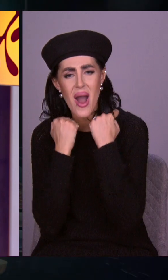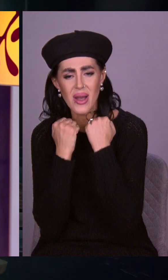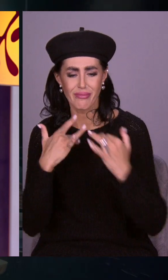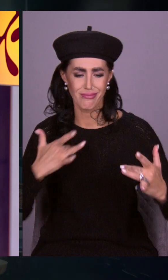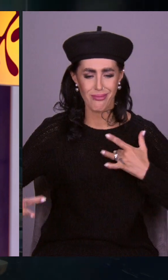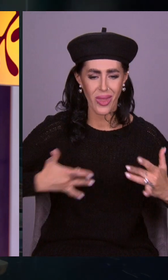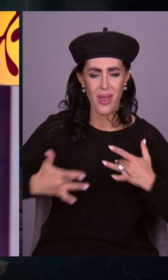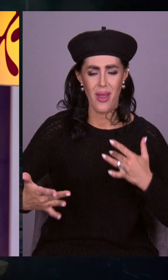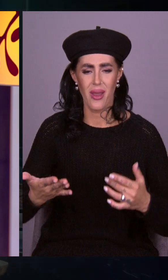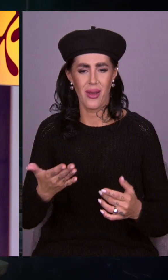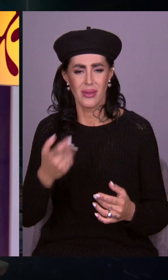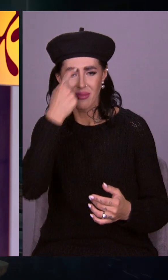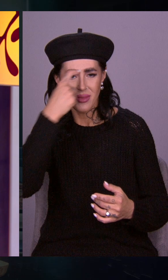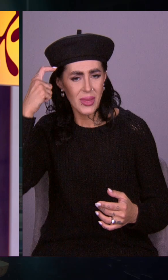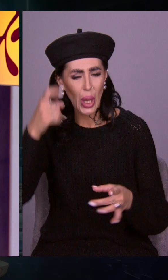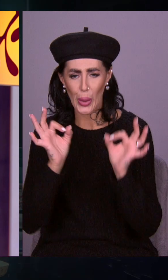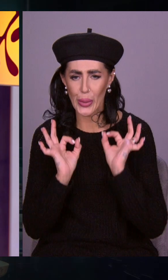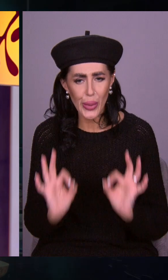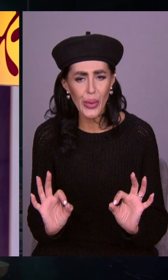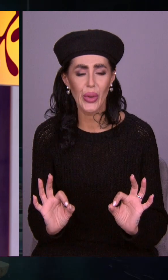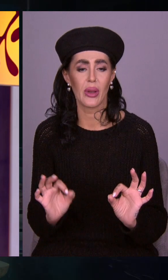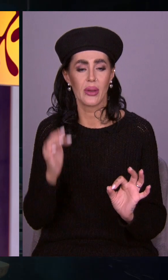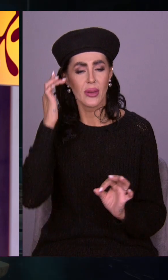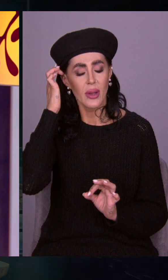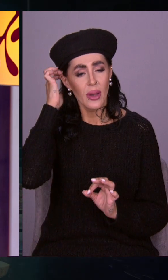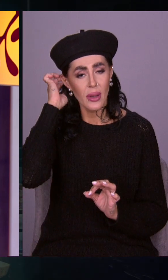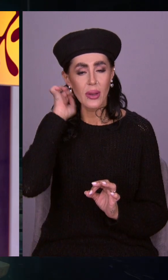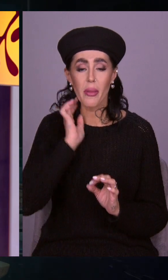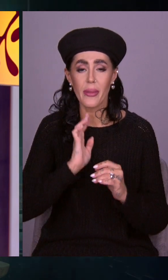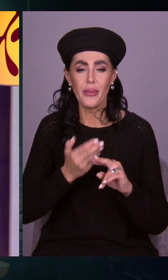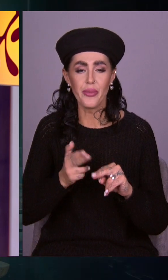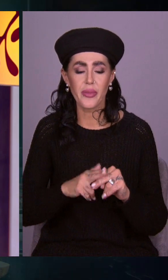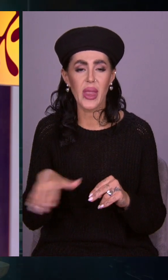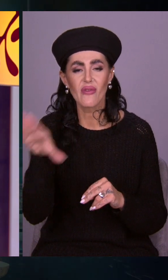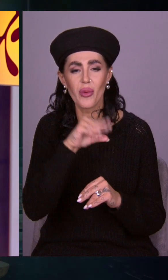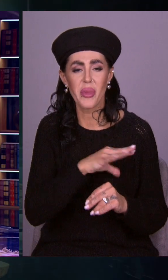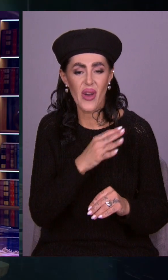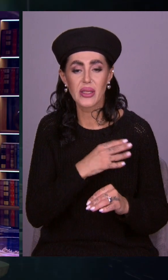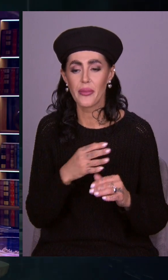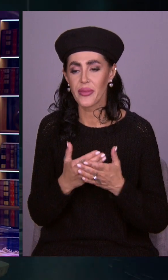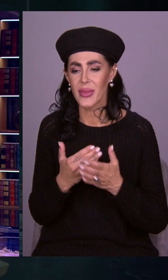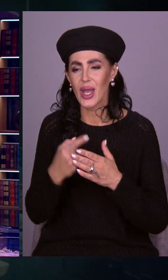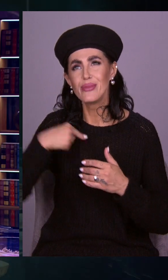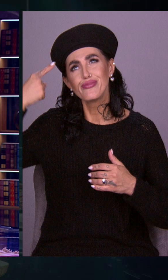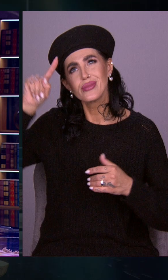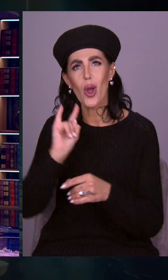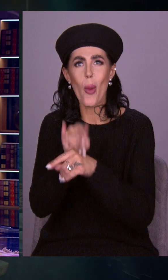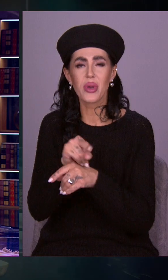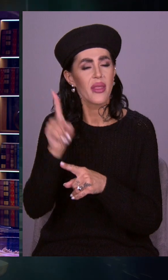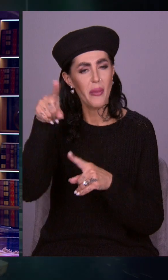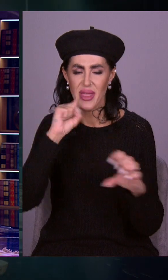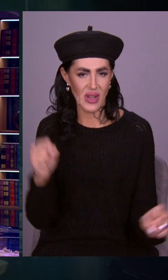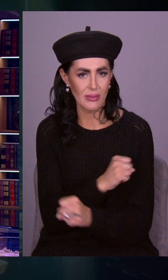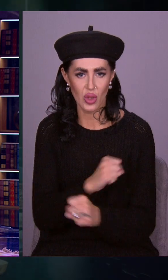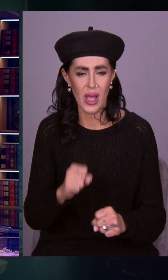Там просто є ти і вони, і ти не можеш, знаєте, як там на виступах, ти можеш там людям трошечки там якось приукрасити, щось таке, а ти там не